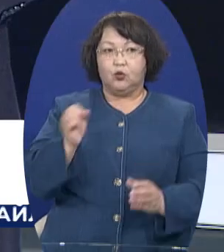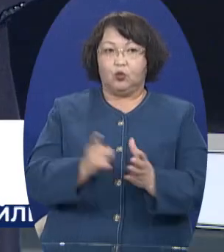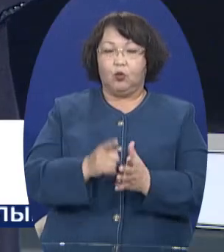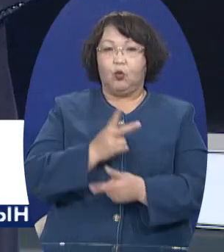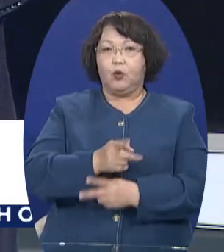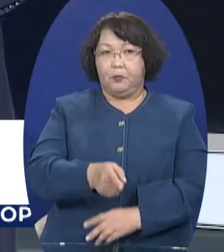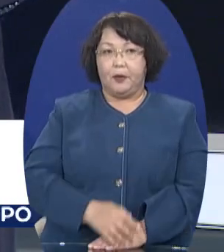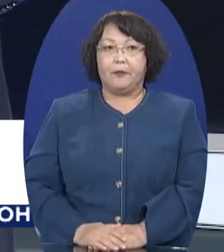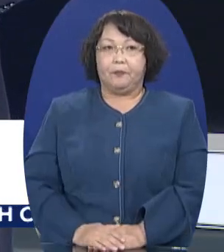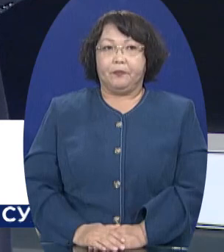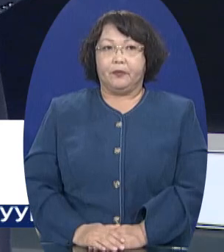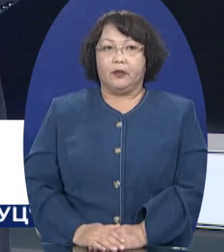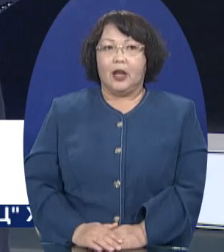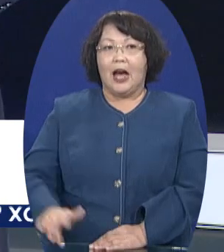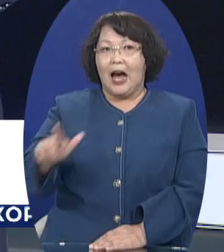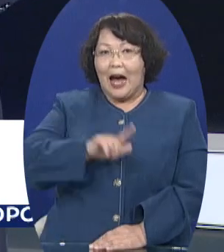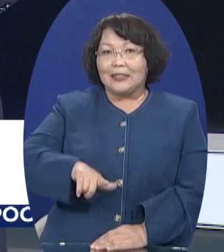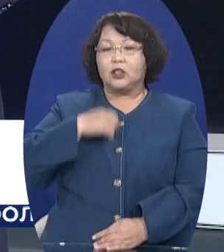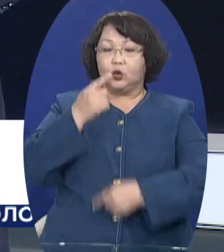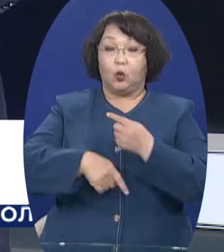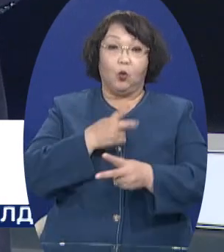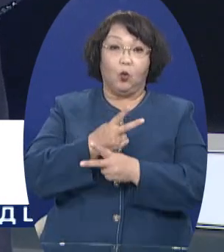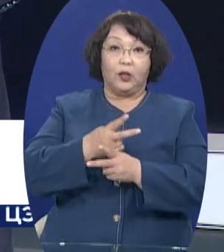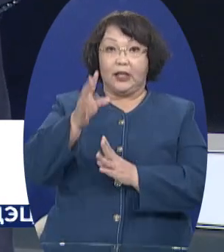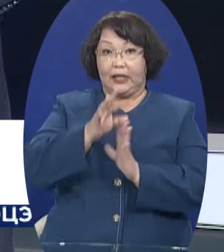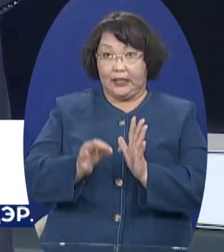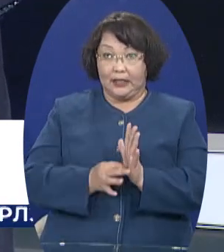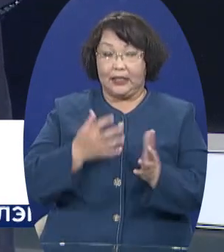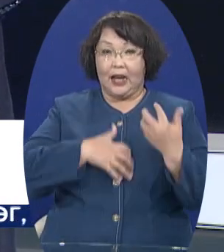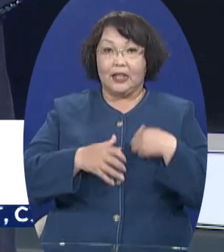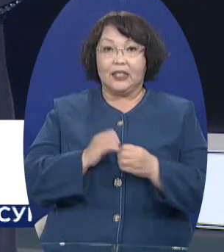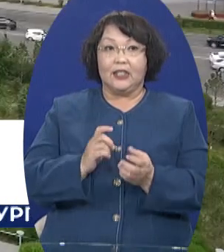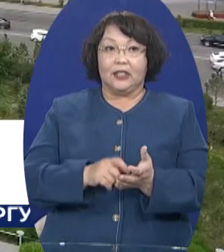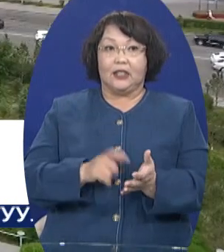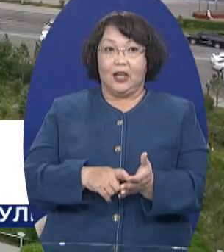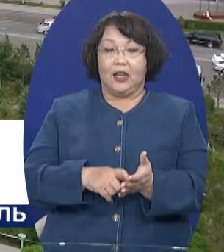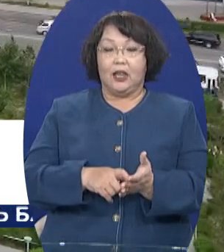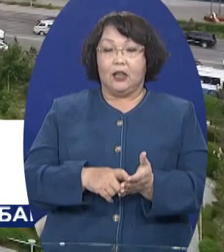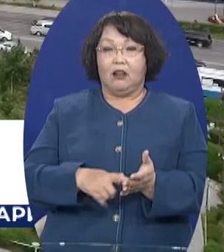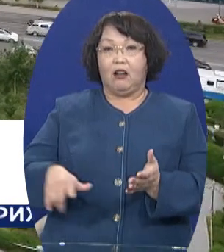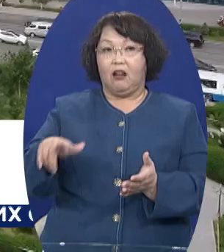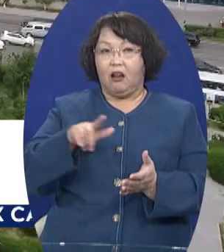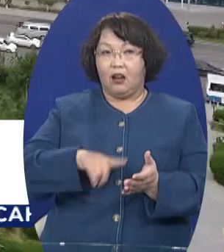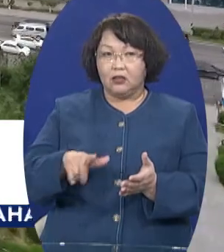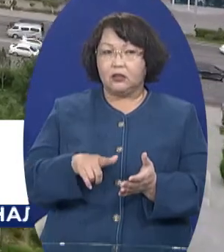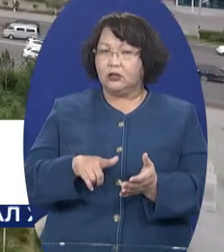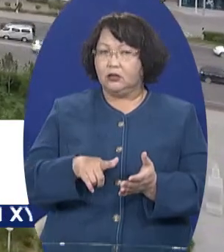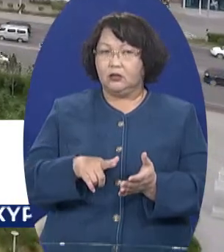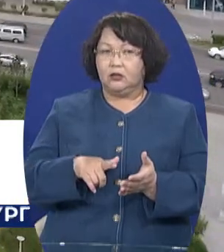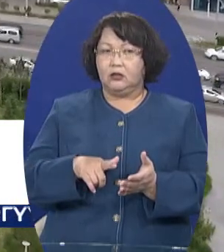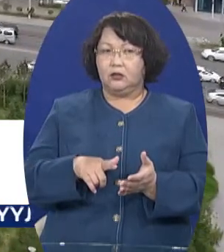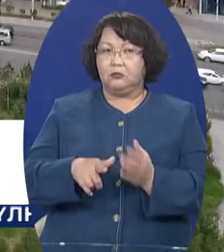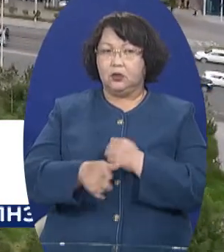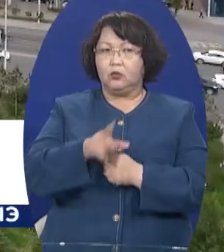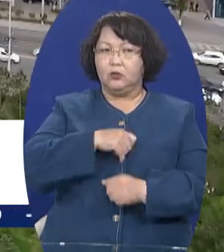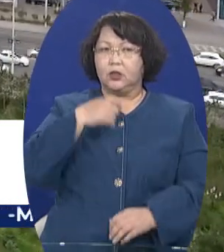байгаа. За мөн бас газрын тухай хуулийг хилцэх нь маш яралтай хэрэгцээ хэрэгтэй. За 30 жилийн хугацаанд манай улсад газрын төлөвлөлт алдагдсан гэдэг зүйлийг бол мэрэгжлийн хүмүүс